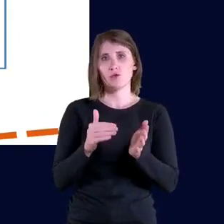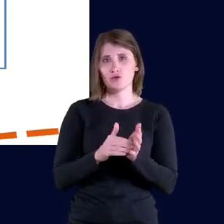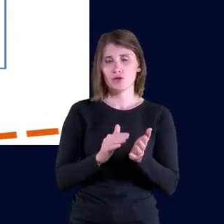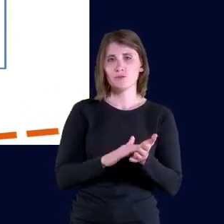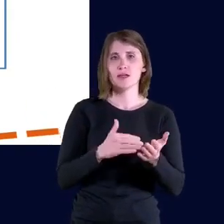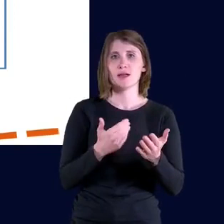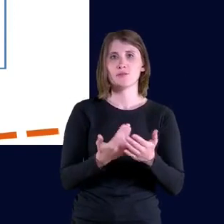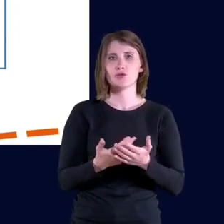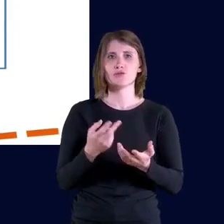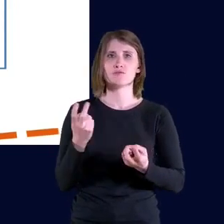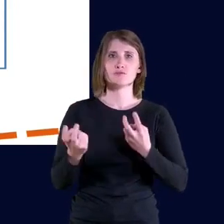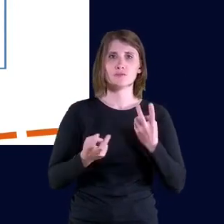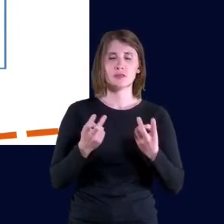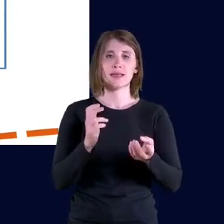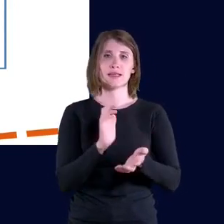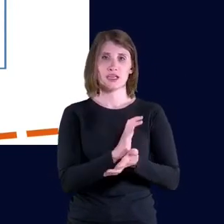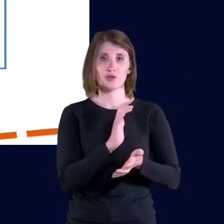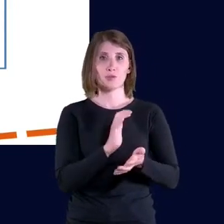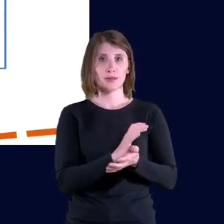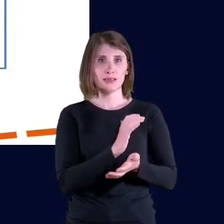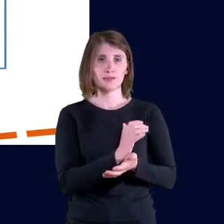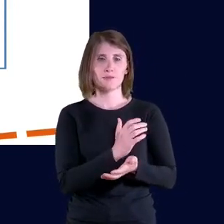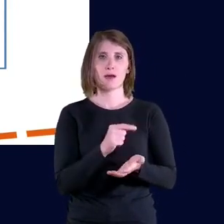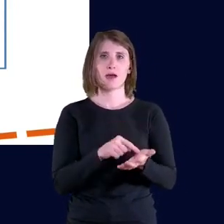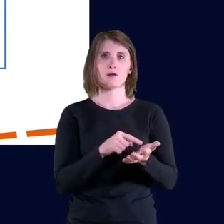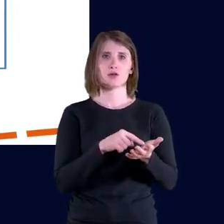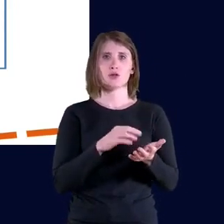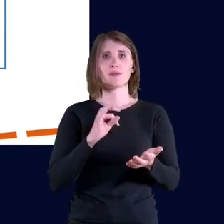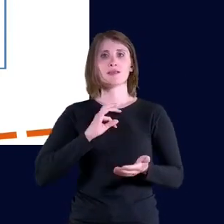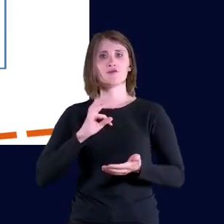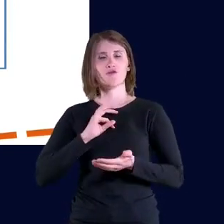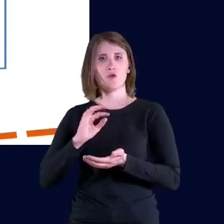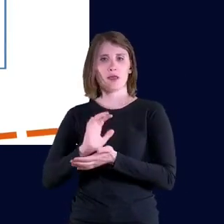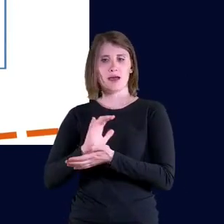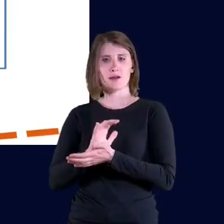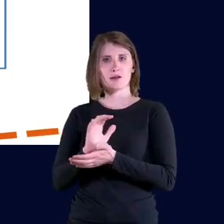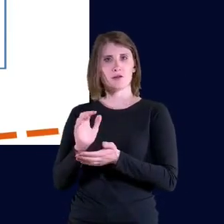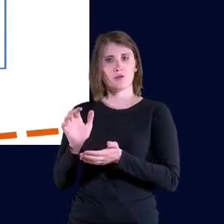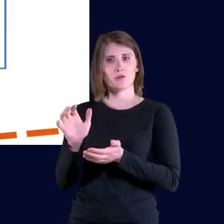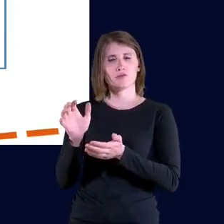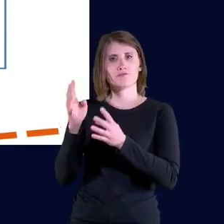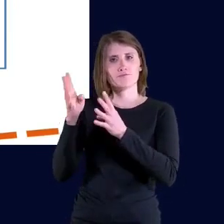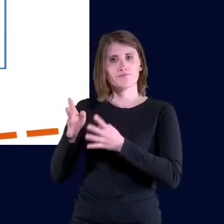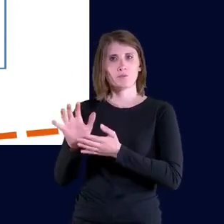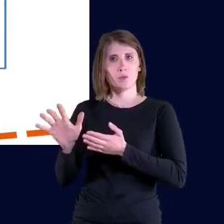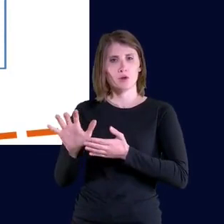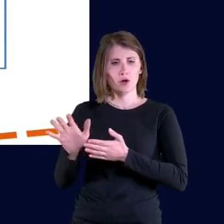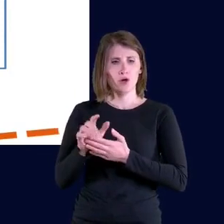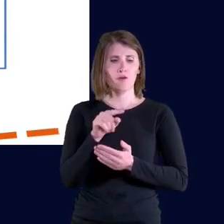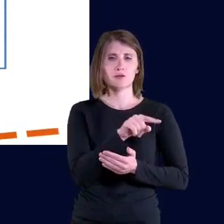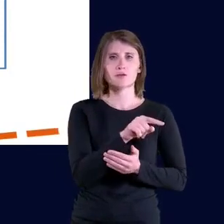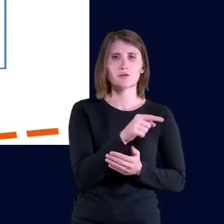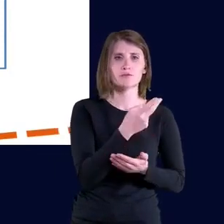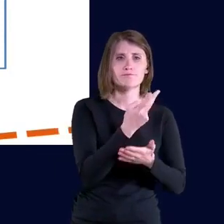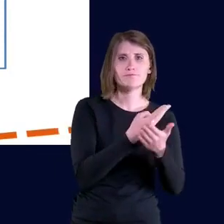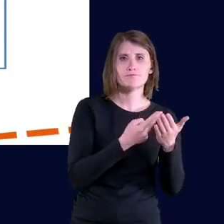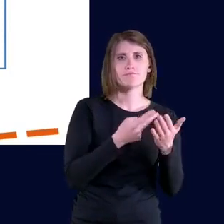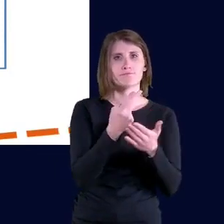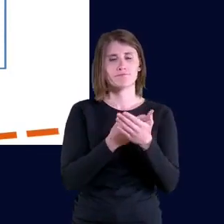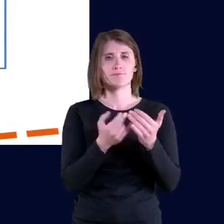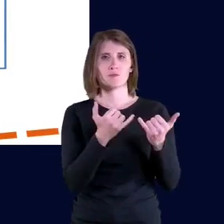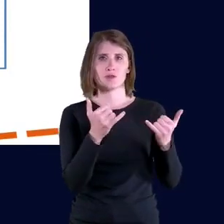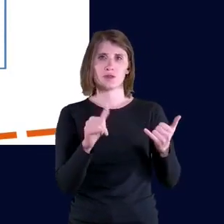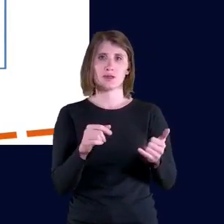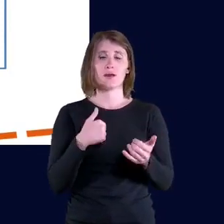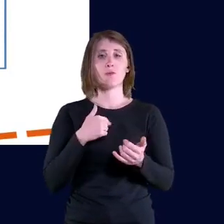wyszukiwaniu czas odpowiedniego czasopisma do opublikowania swojego artykułu ponieważ zabieramy właśnie informacje na temat